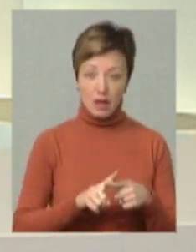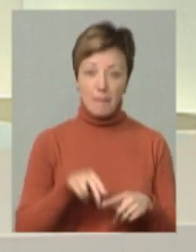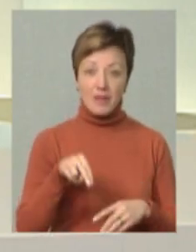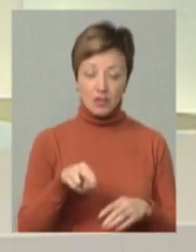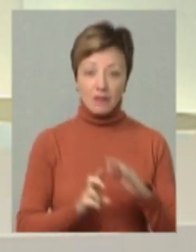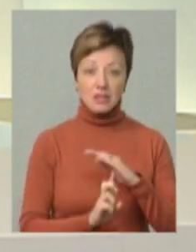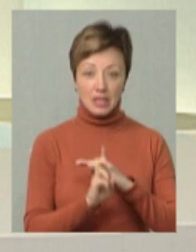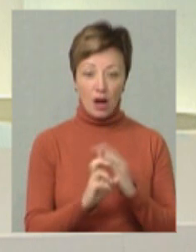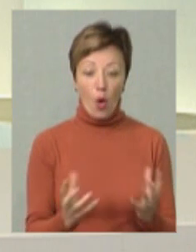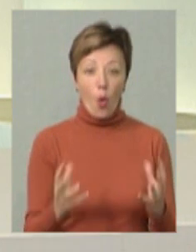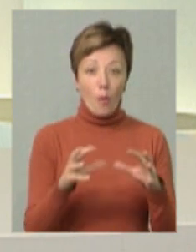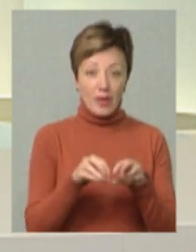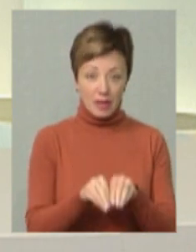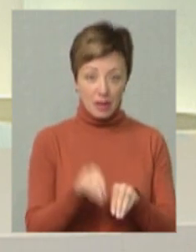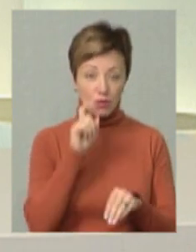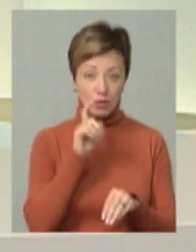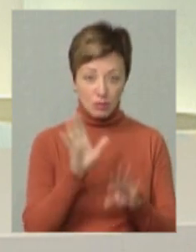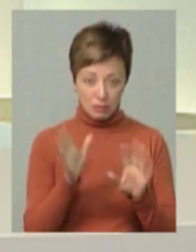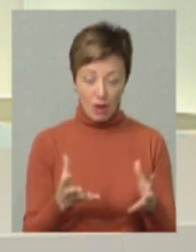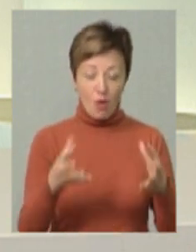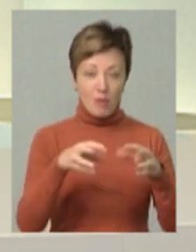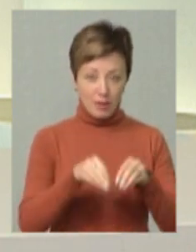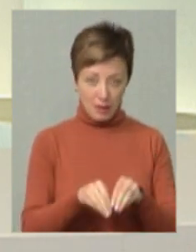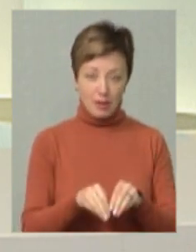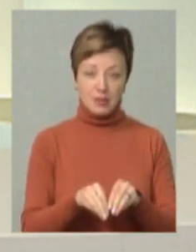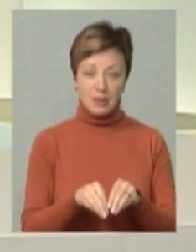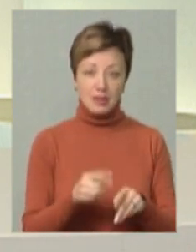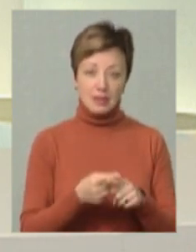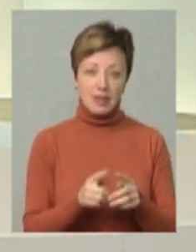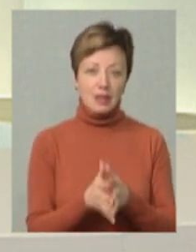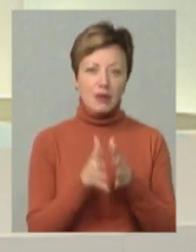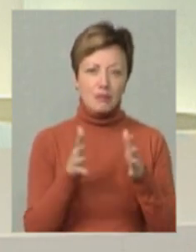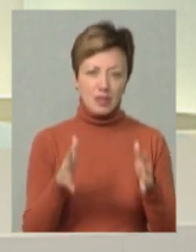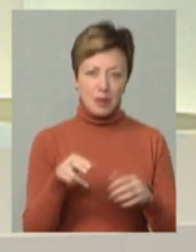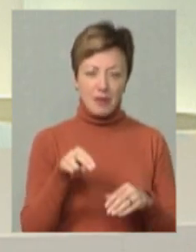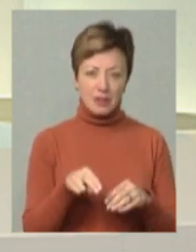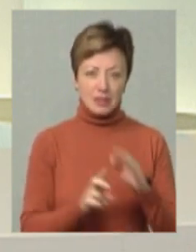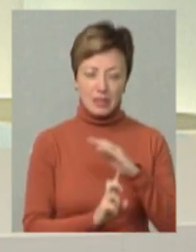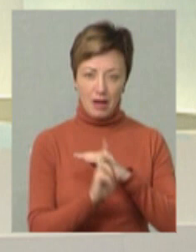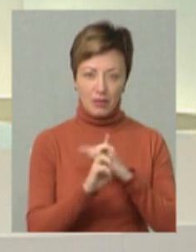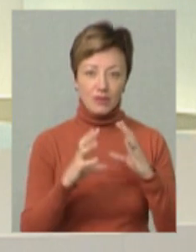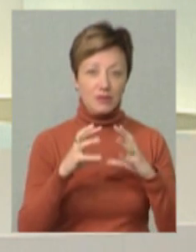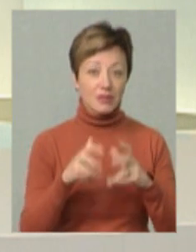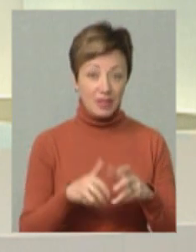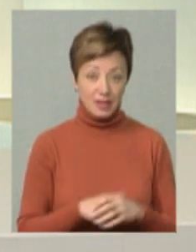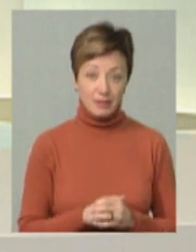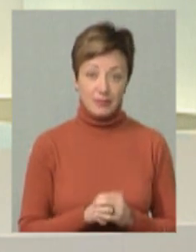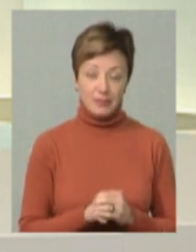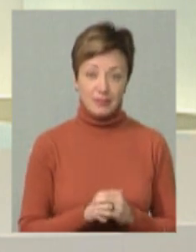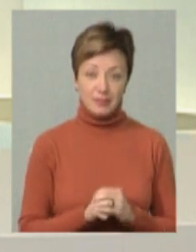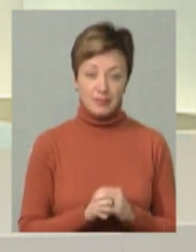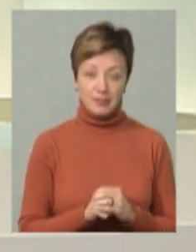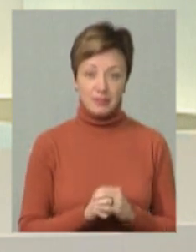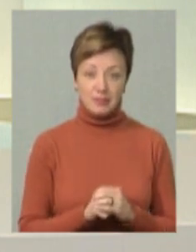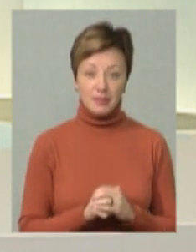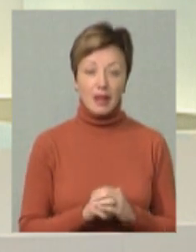Православна Церква об'єднається в Україні, а вона об'єднається, це буде найбільша православна церква у світі.